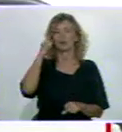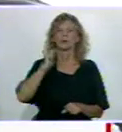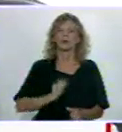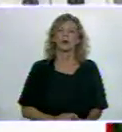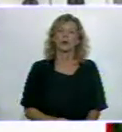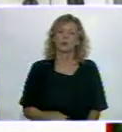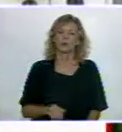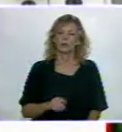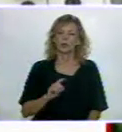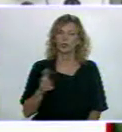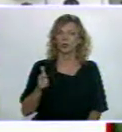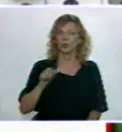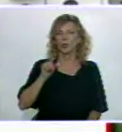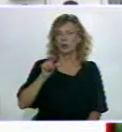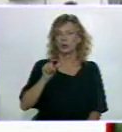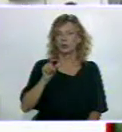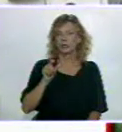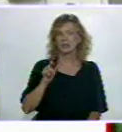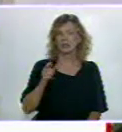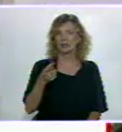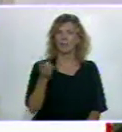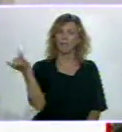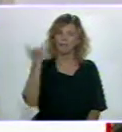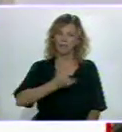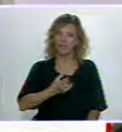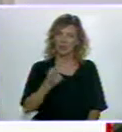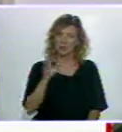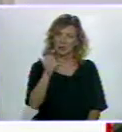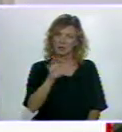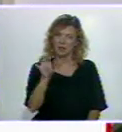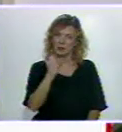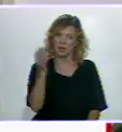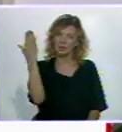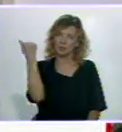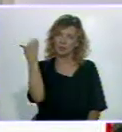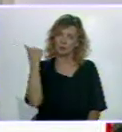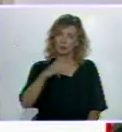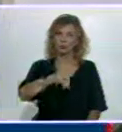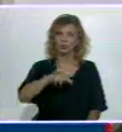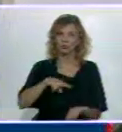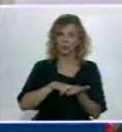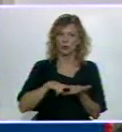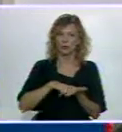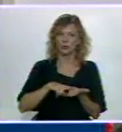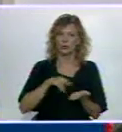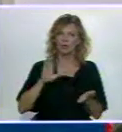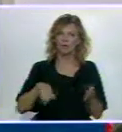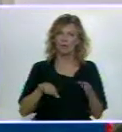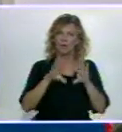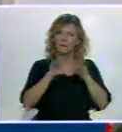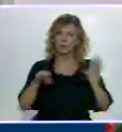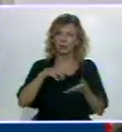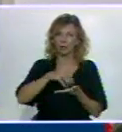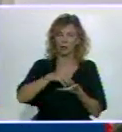se cazeze în satele de vacanță din județ. La nivelul județului Vâlcea aveam 260 de unități de cazare, împărțite în structură,